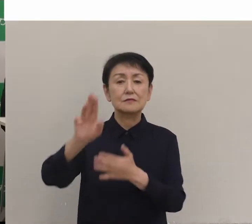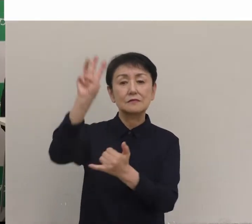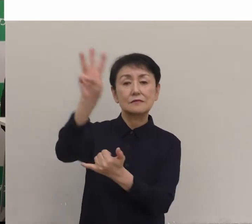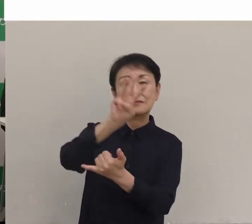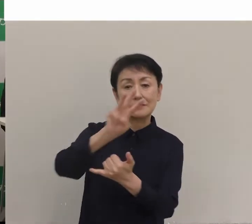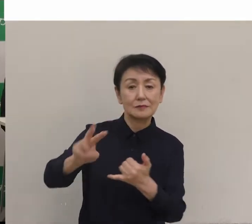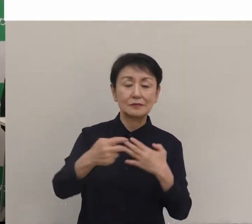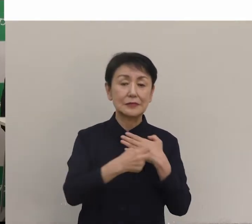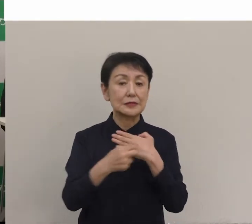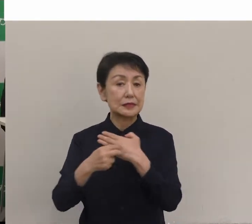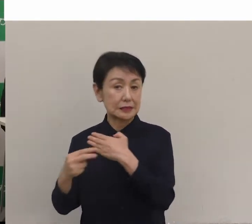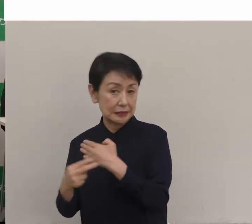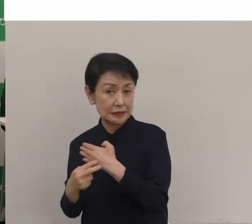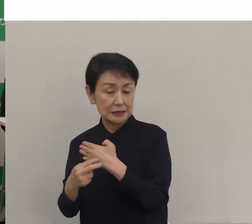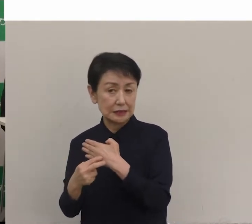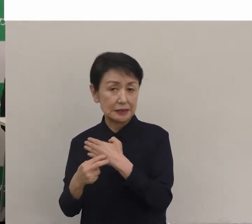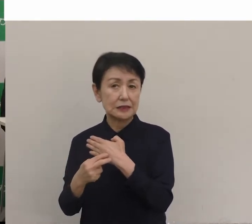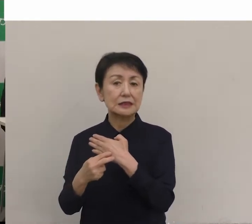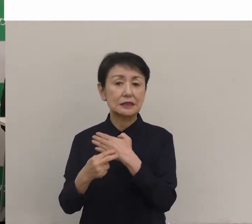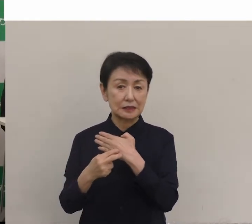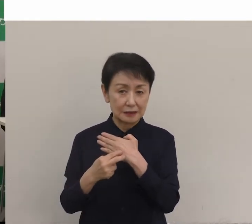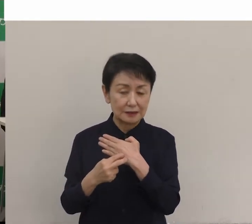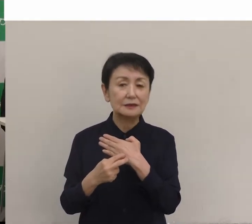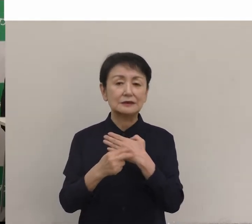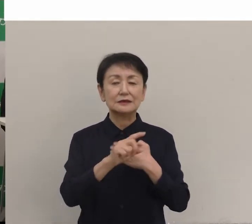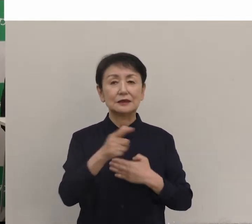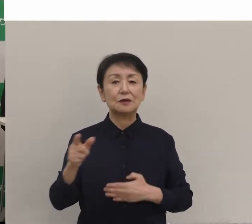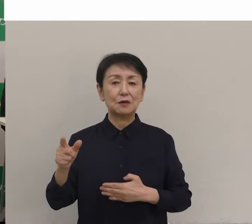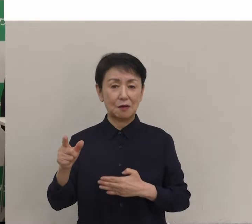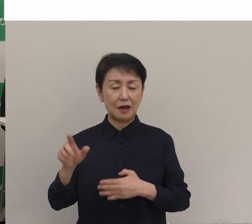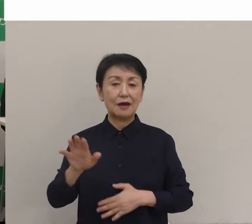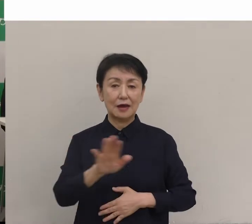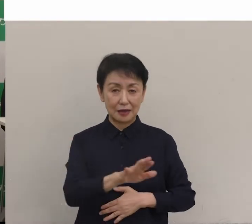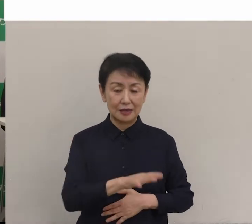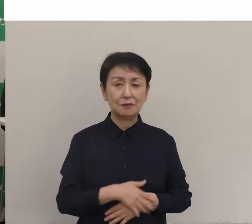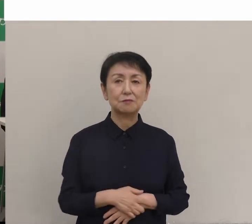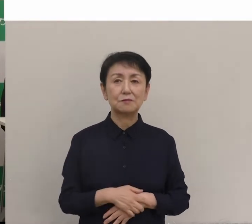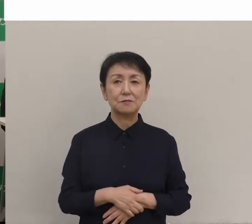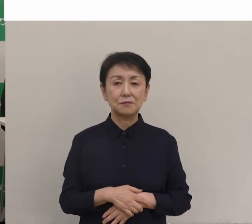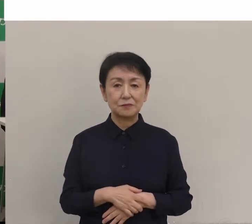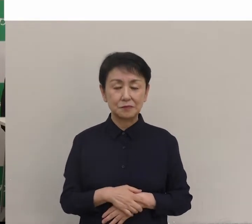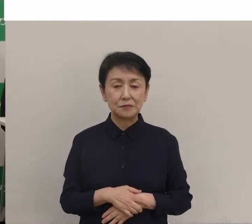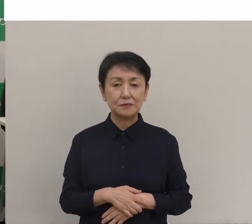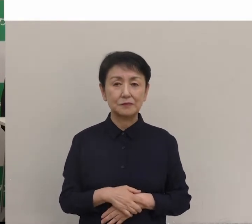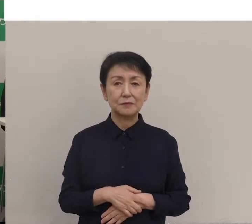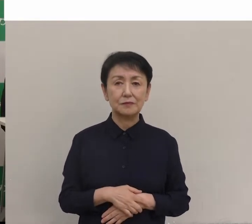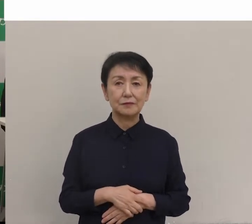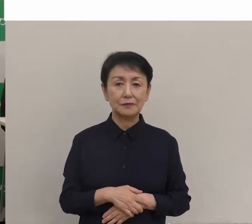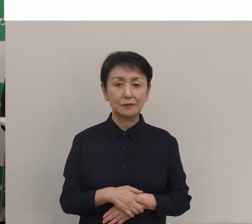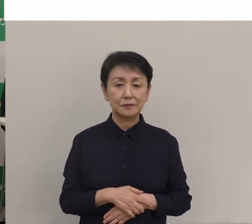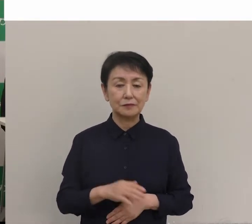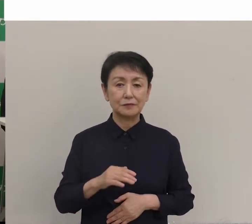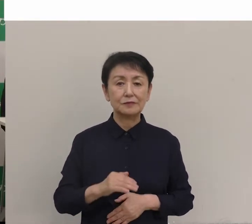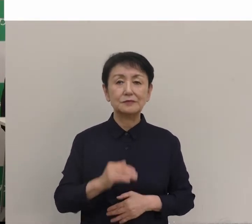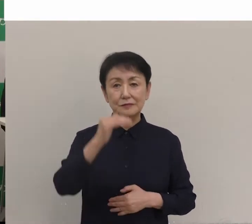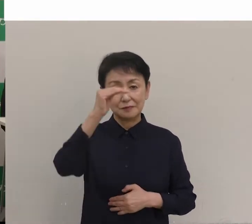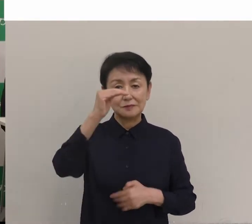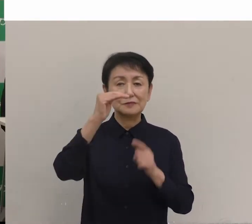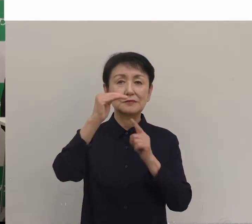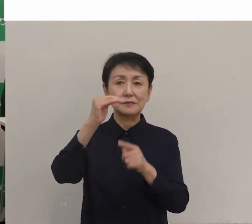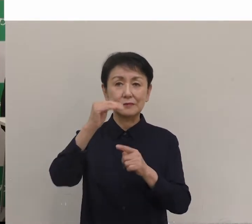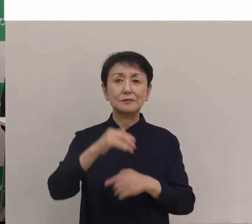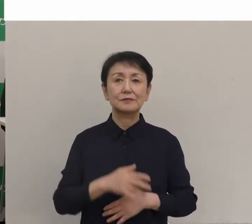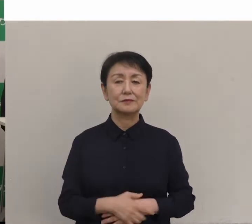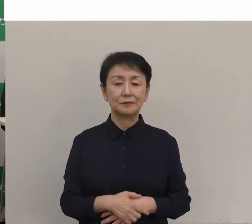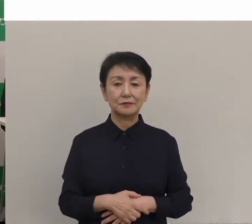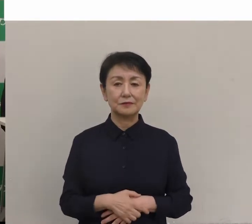療や救急に関するものが挙げられます。3ページ目の重要度についてですが、高いものとしては先ほど申し上